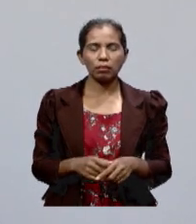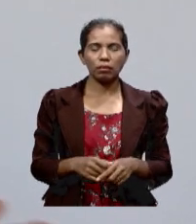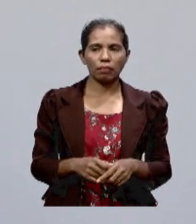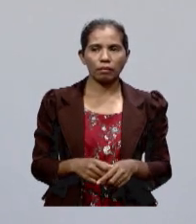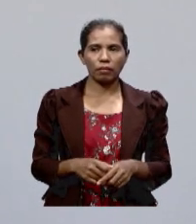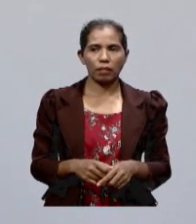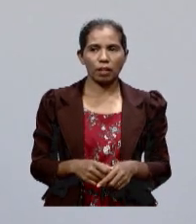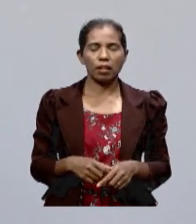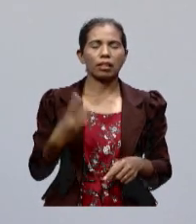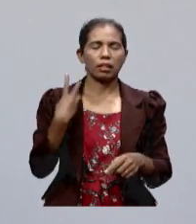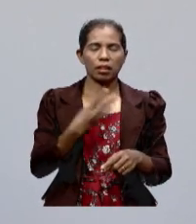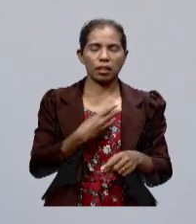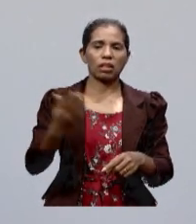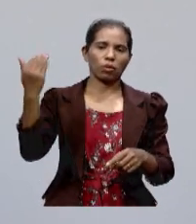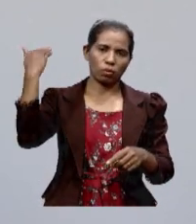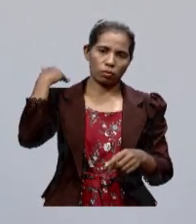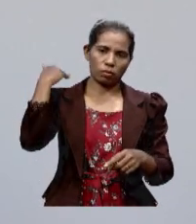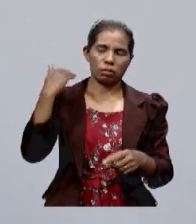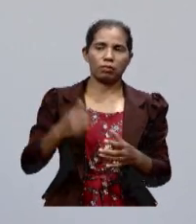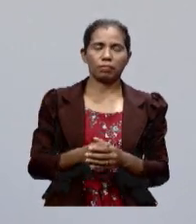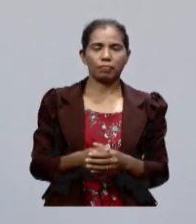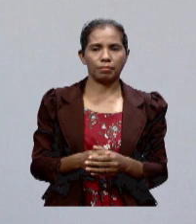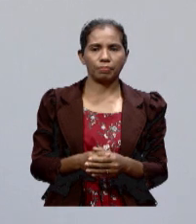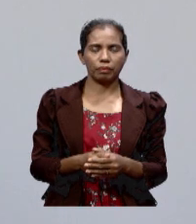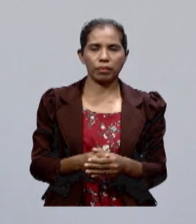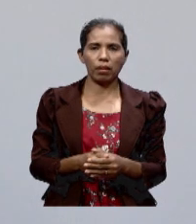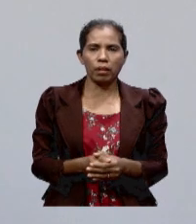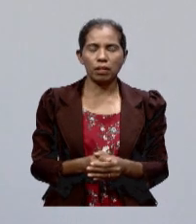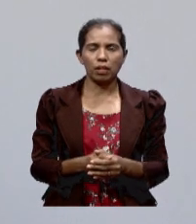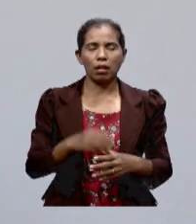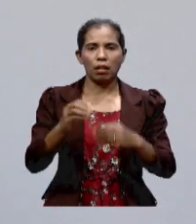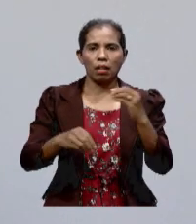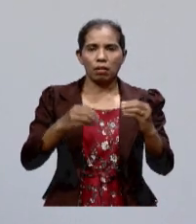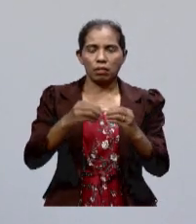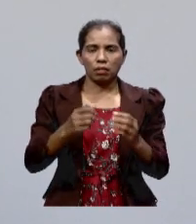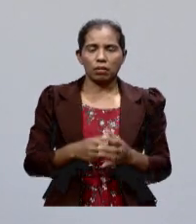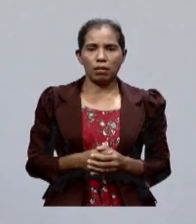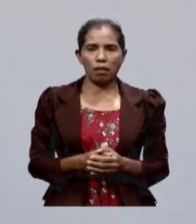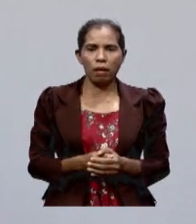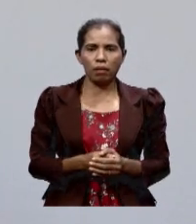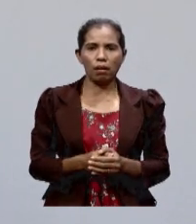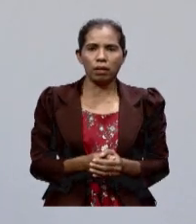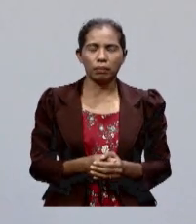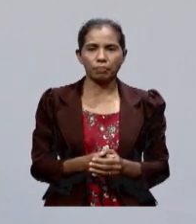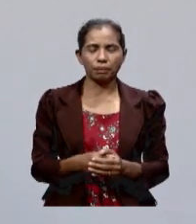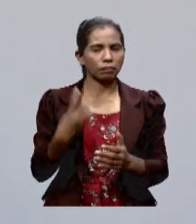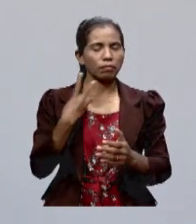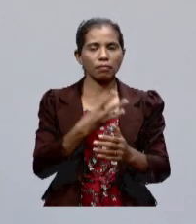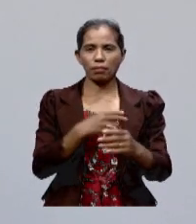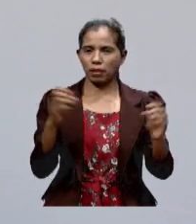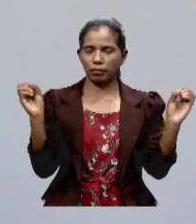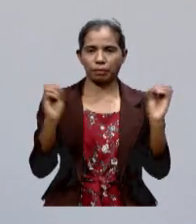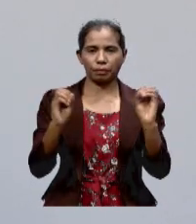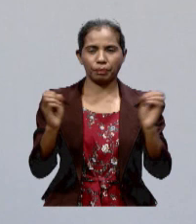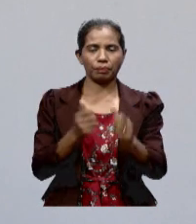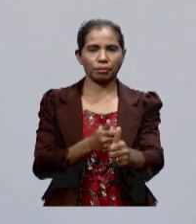hanesan ita iha kotu klos. Iha kotu klos ne significa katak ita la tue